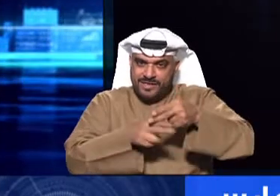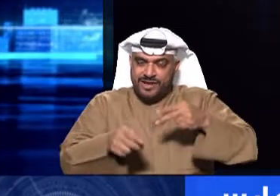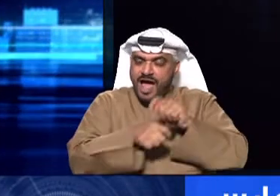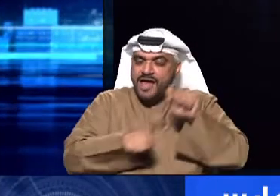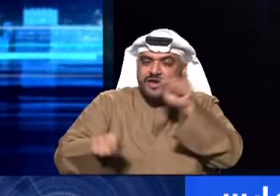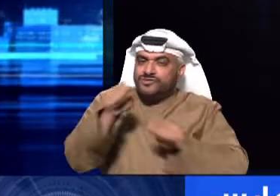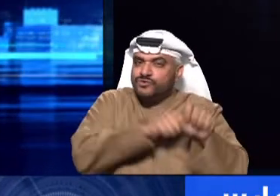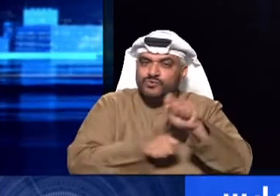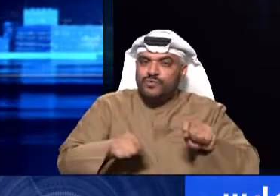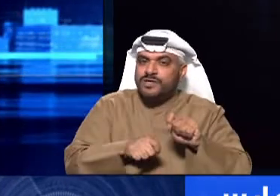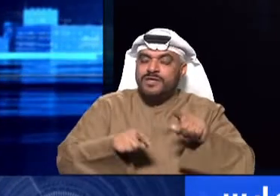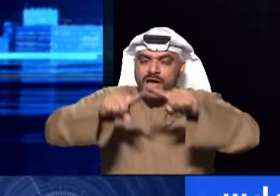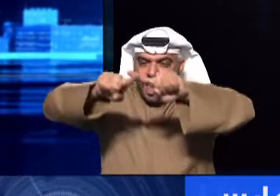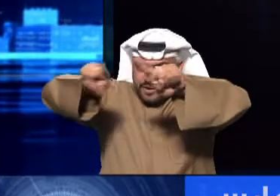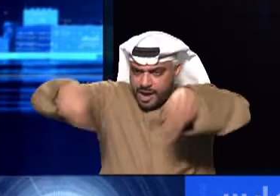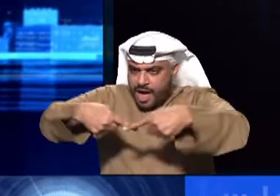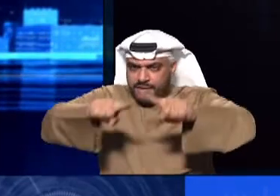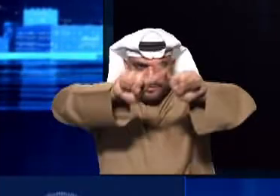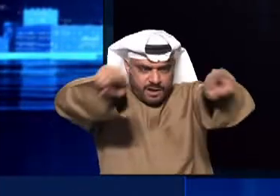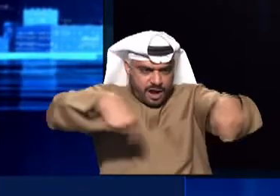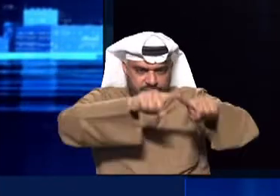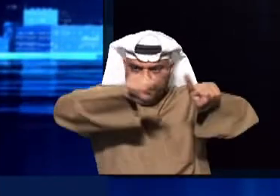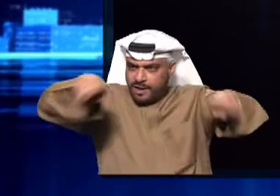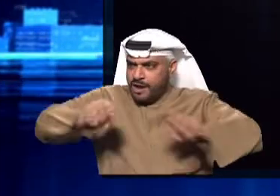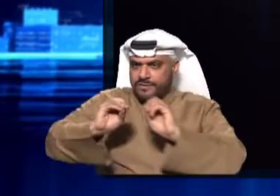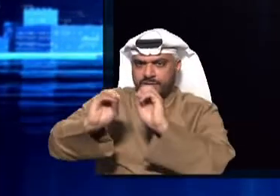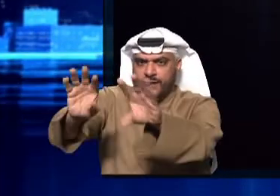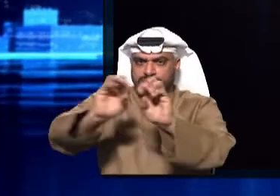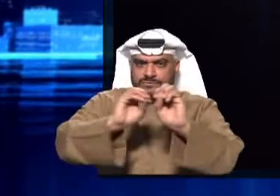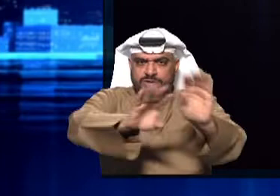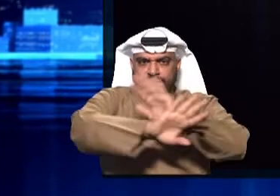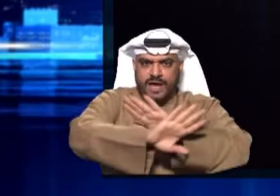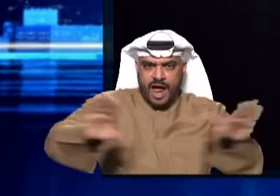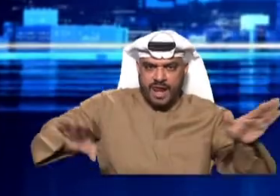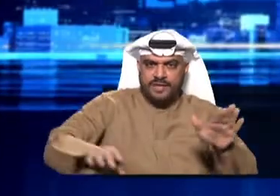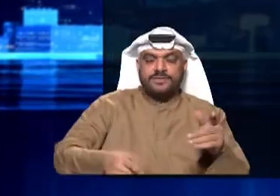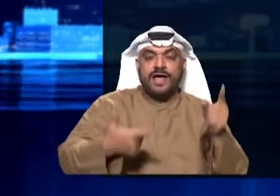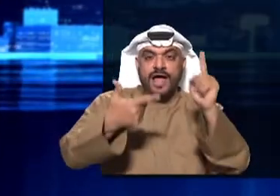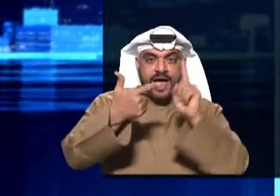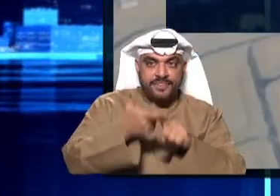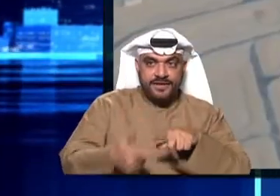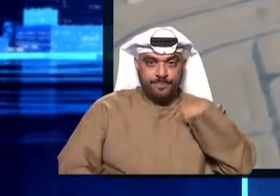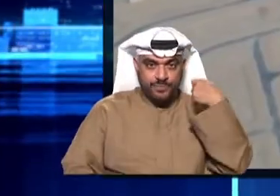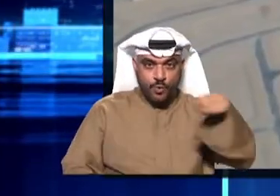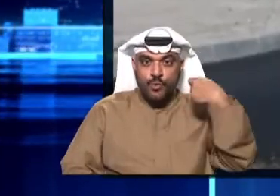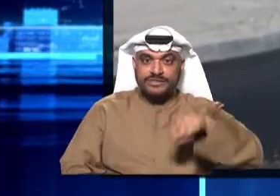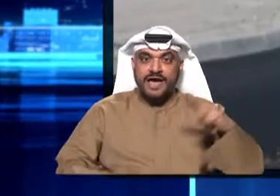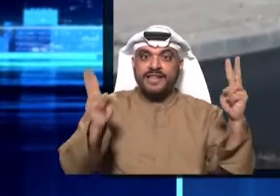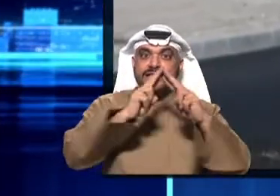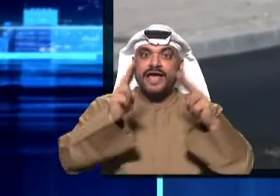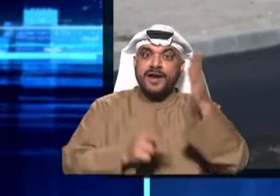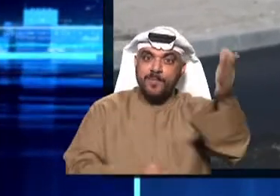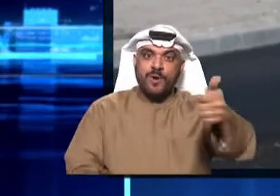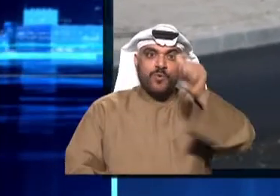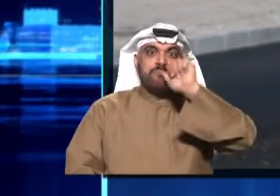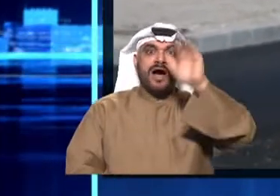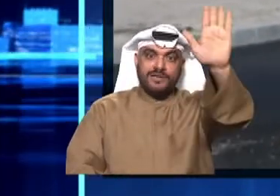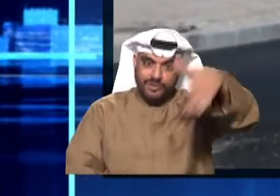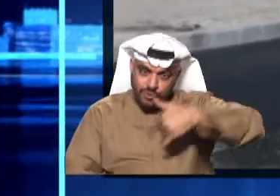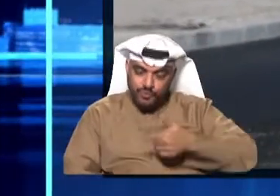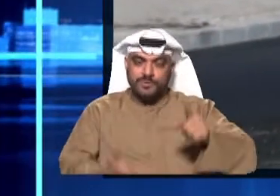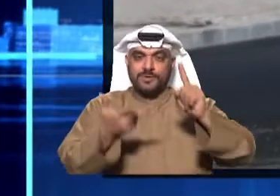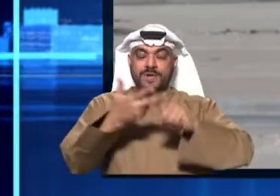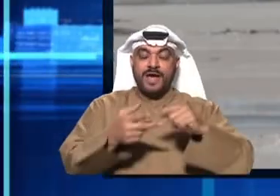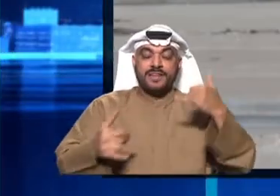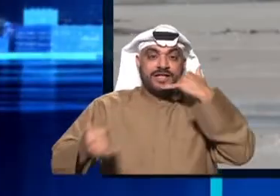يكمن في تخصيص الأرض وإيجاد البدائل لما هو قائم في منطقة جنوب سعد العبدالله، وهناك فريق حكومي